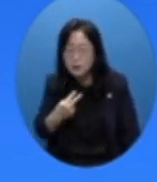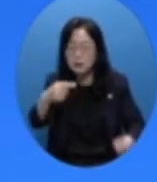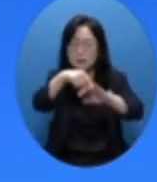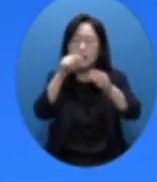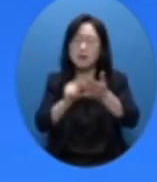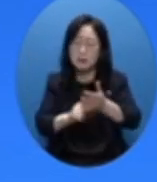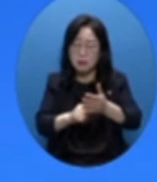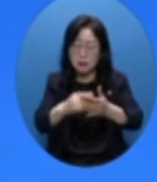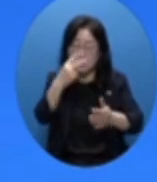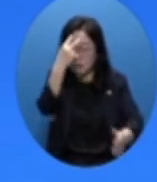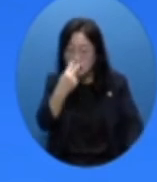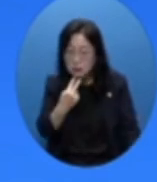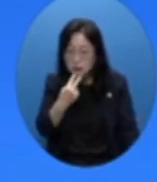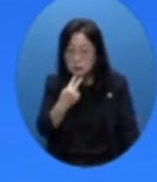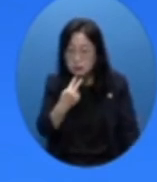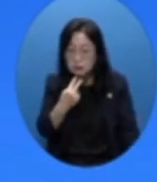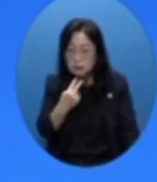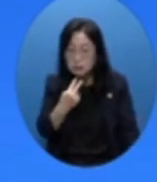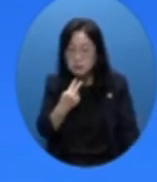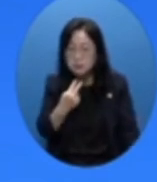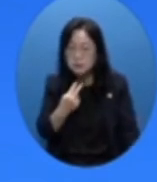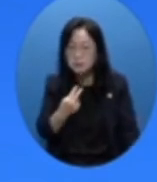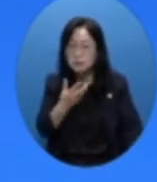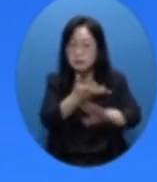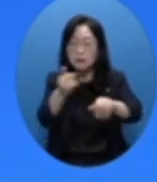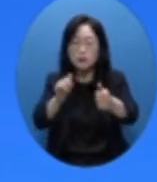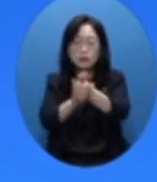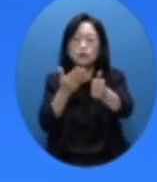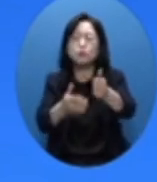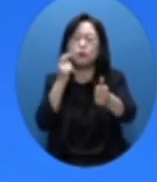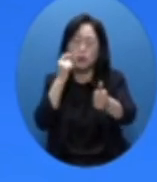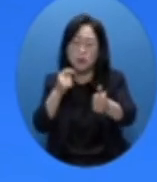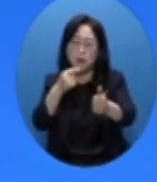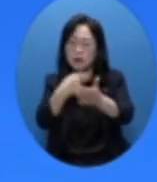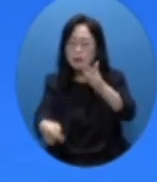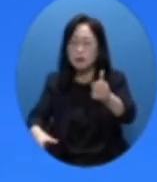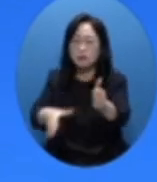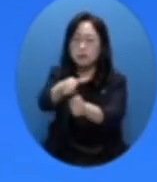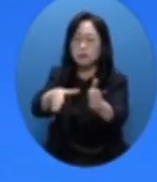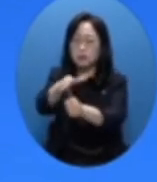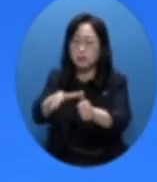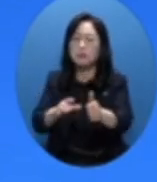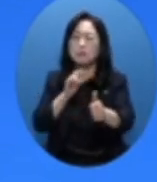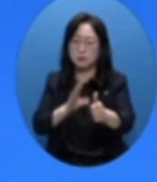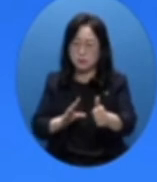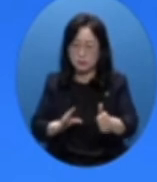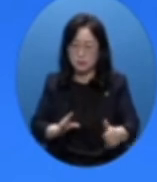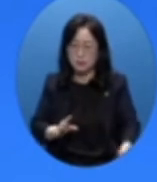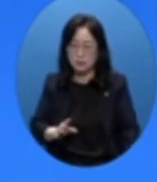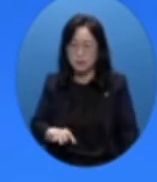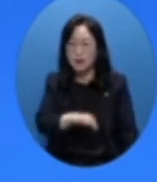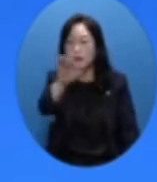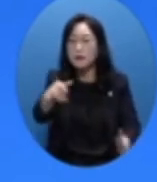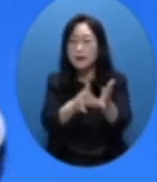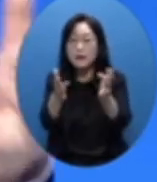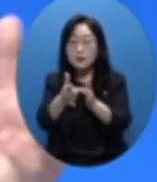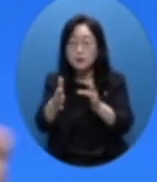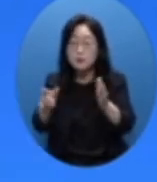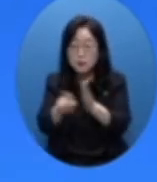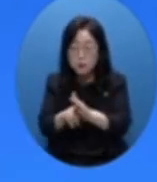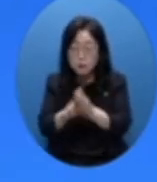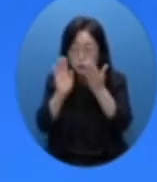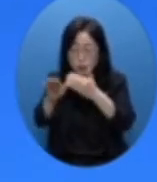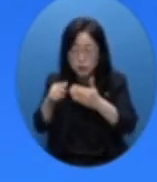매너로 살면 남에게 도움 주지 못하고 피해를 입히고 고통만 주고 살게 되는 것입니다 우리의 수비 가서 여기 늘 떠야